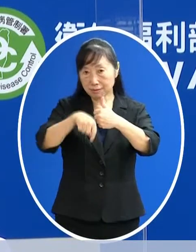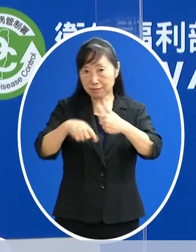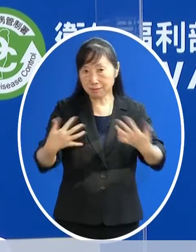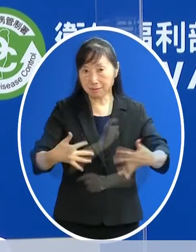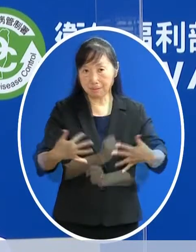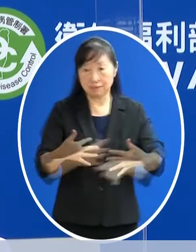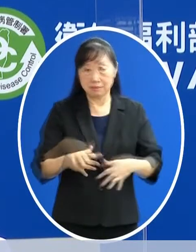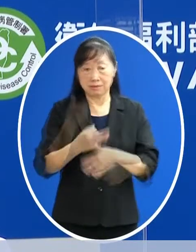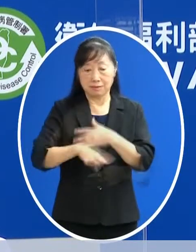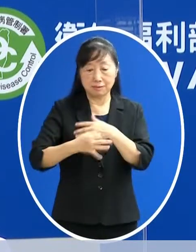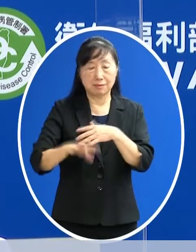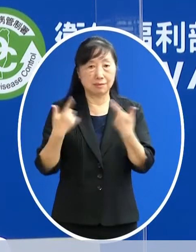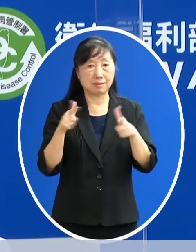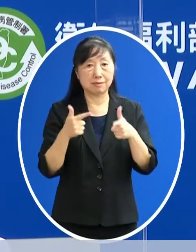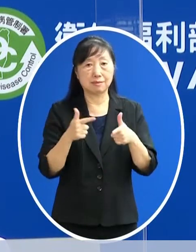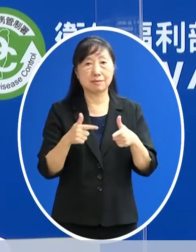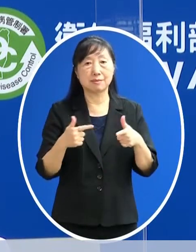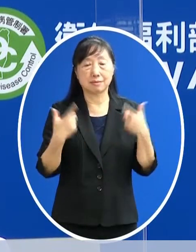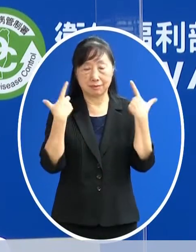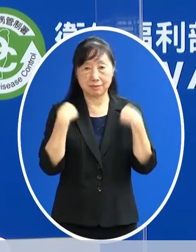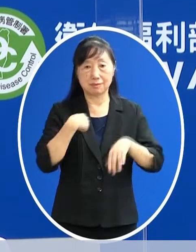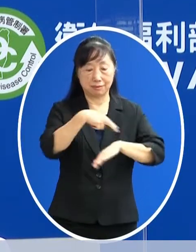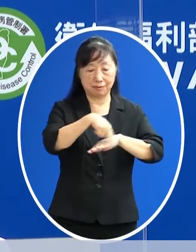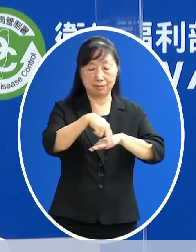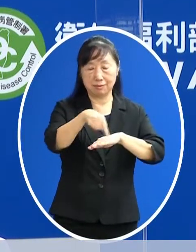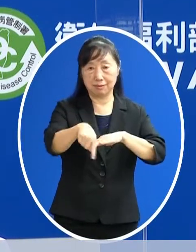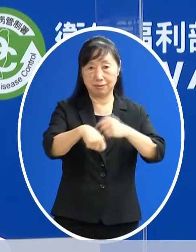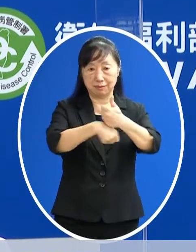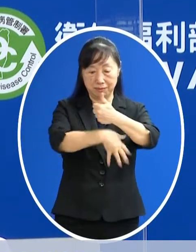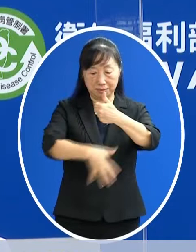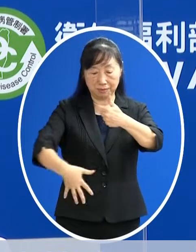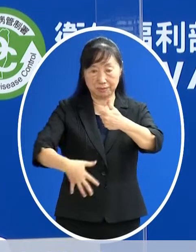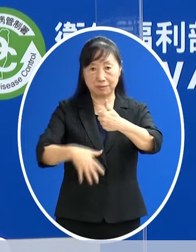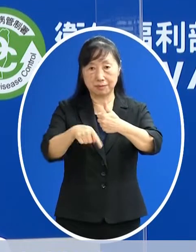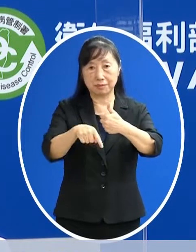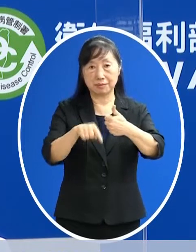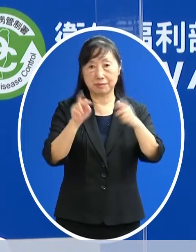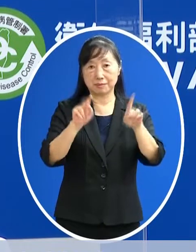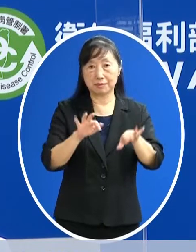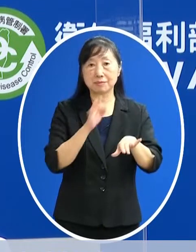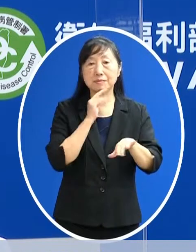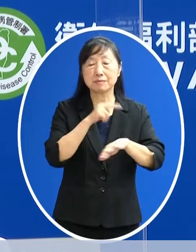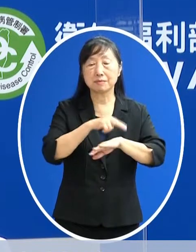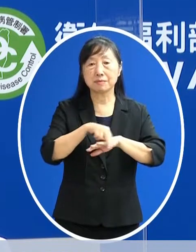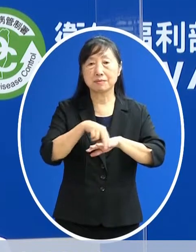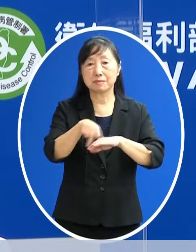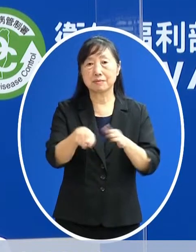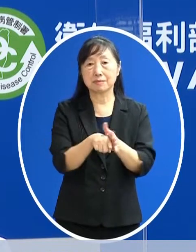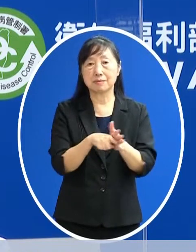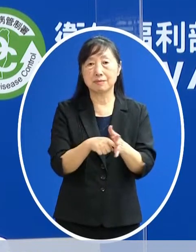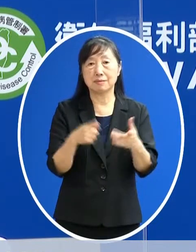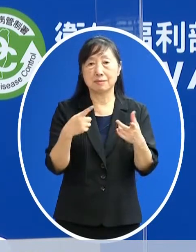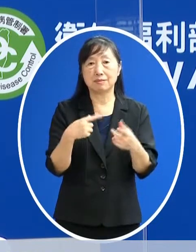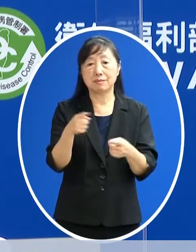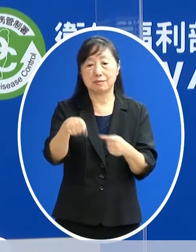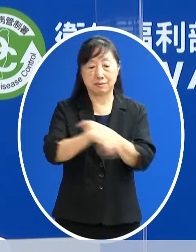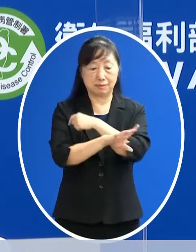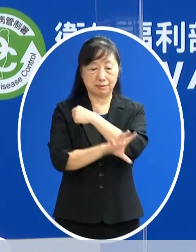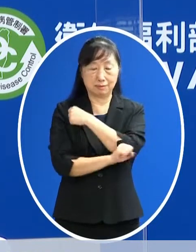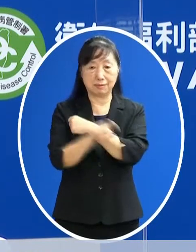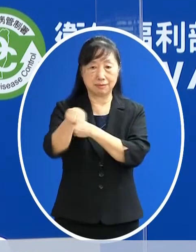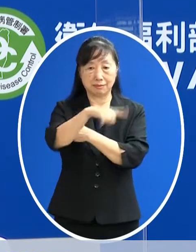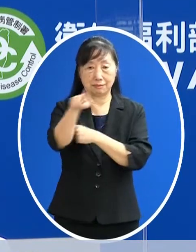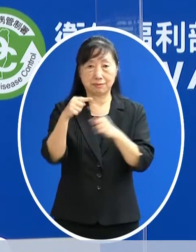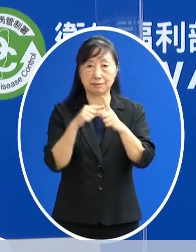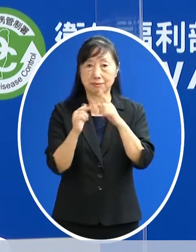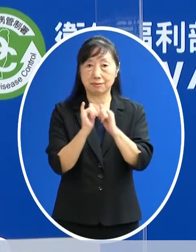所谓的疏漏，原来设计的这样的一个系统让我们基层在执行这个事情的时候就会